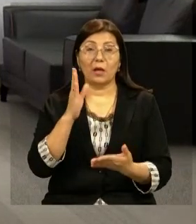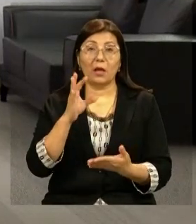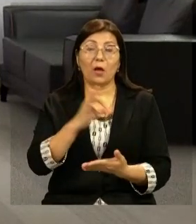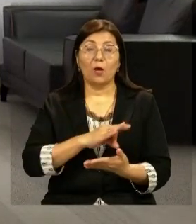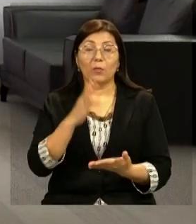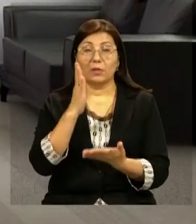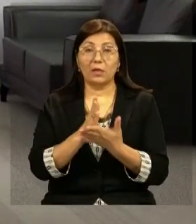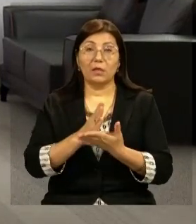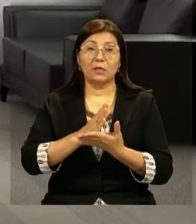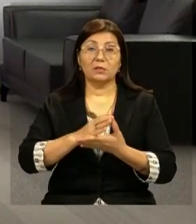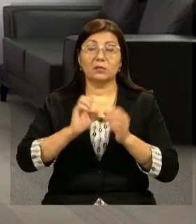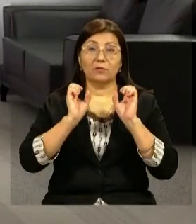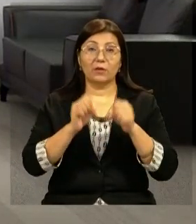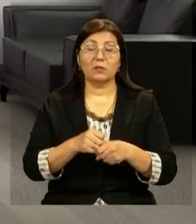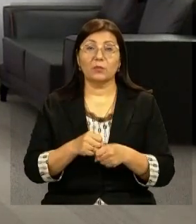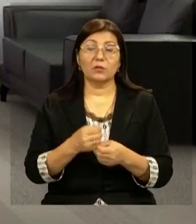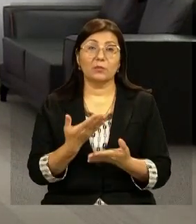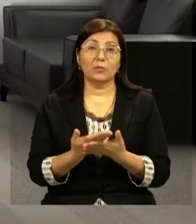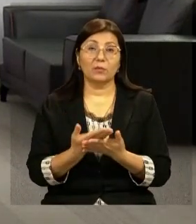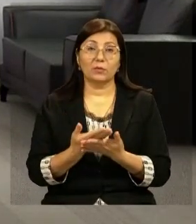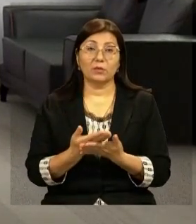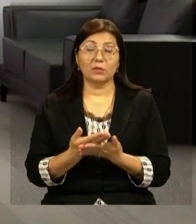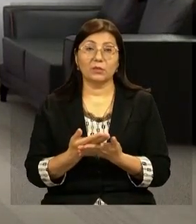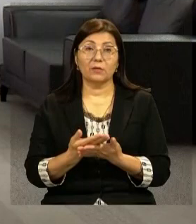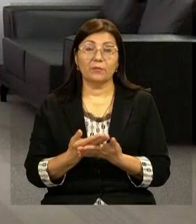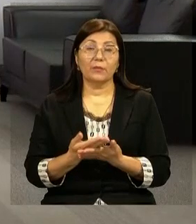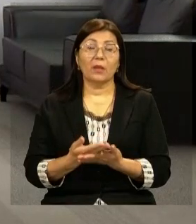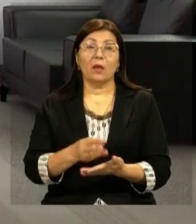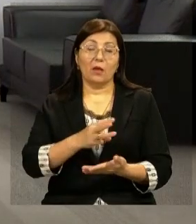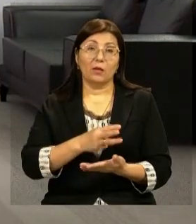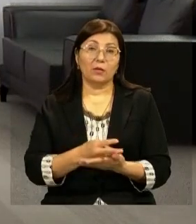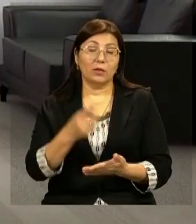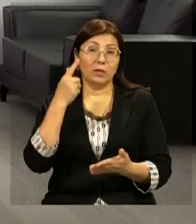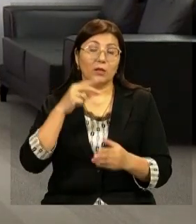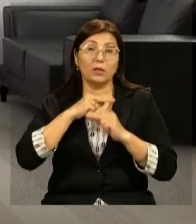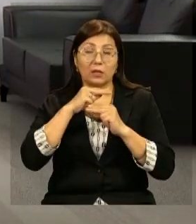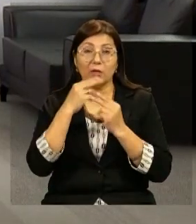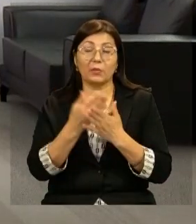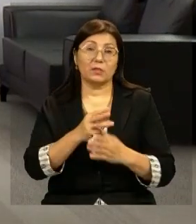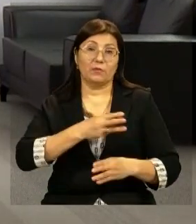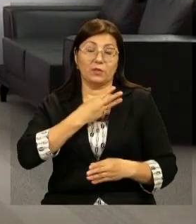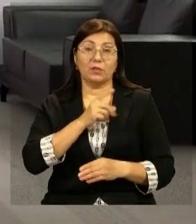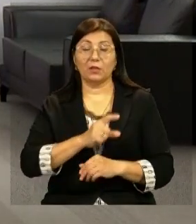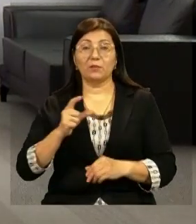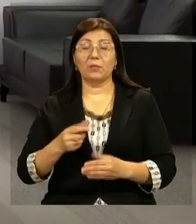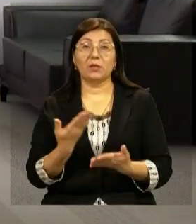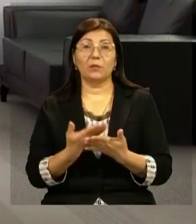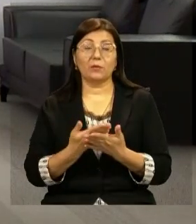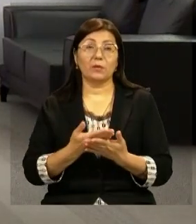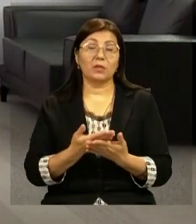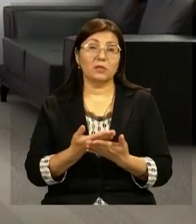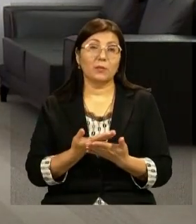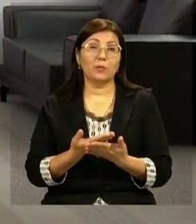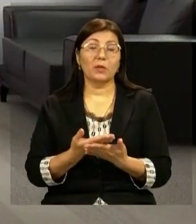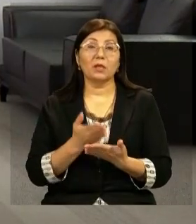есть возможность, например, учитывать пожелания жителей в части, например, если это многодетная семья,